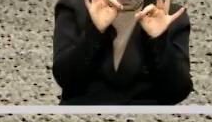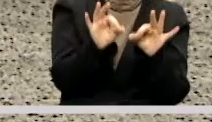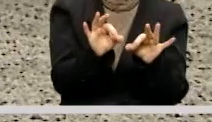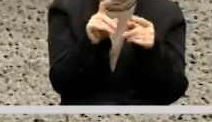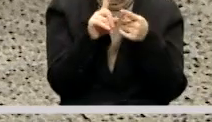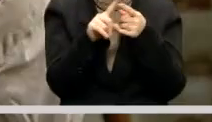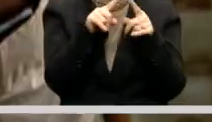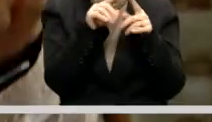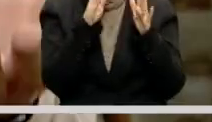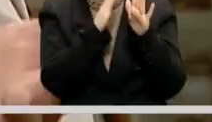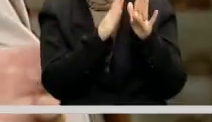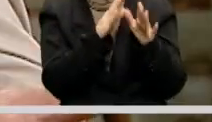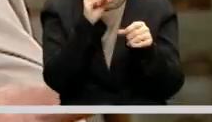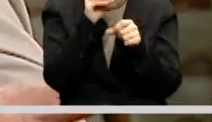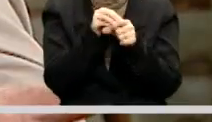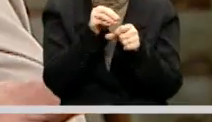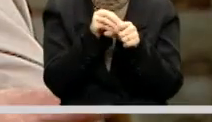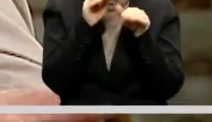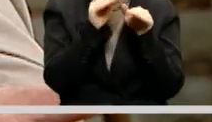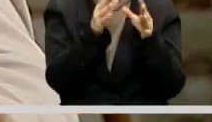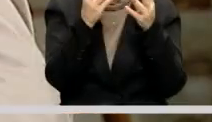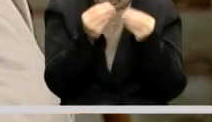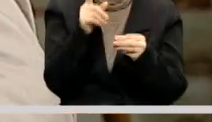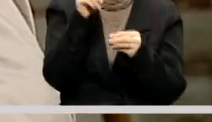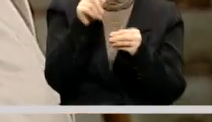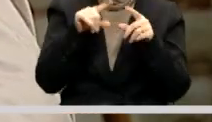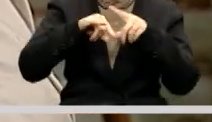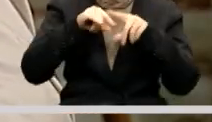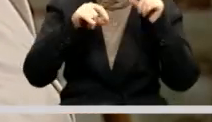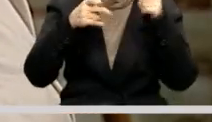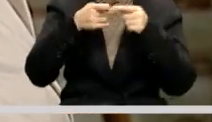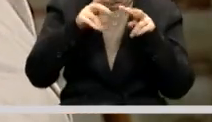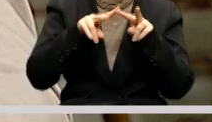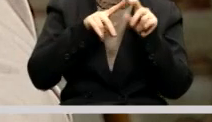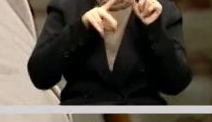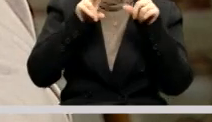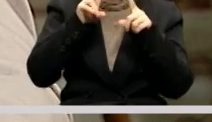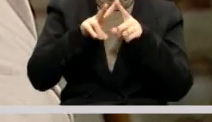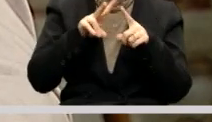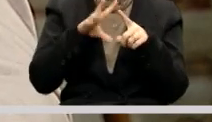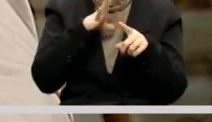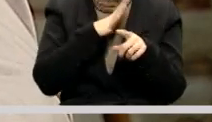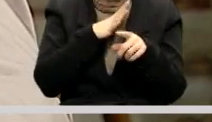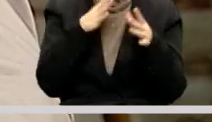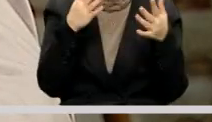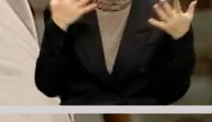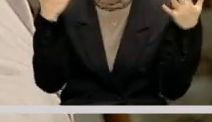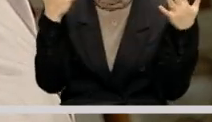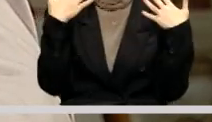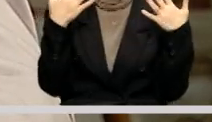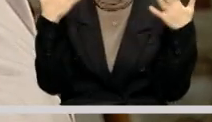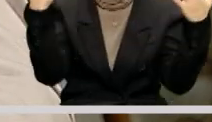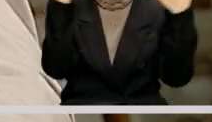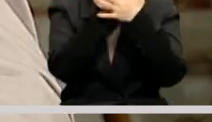salgılanmasını başlıyor. Yani gün içinde biriken bazı maddeler ve havanın kararmasıyla salgılanan melatonin sayesinde